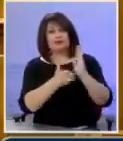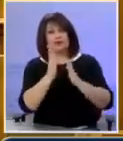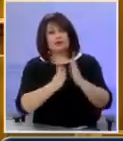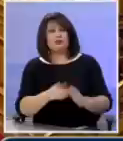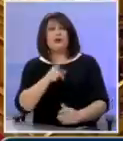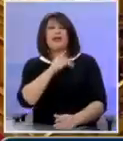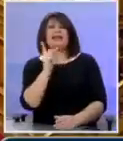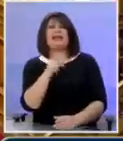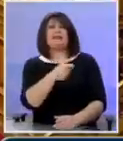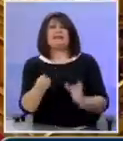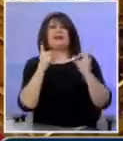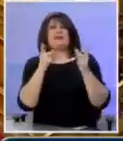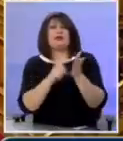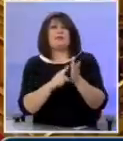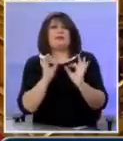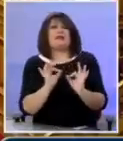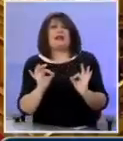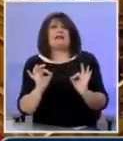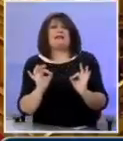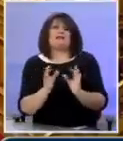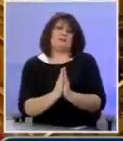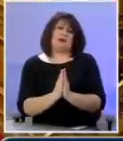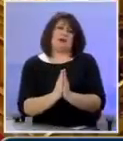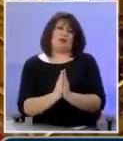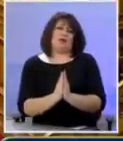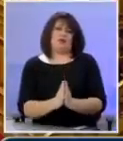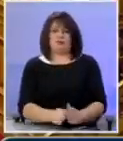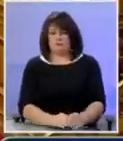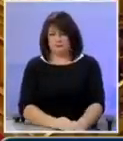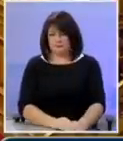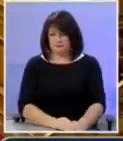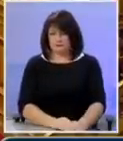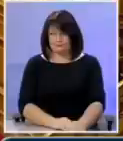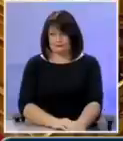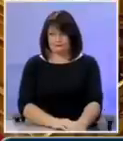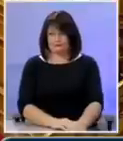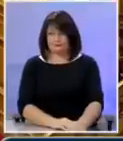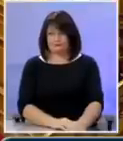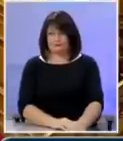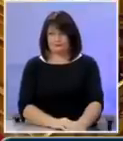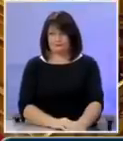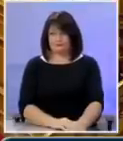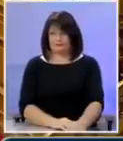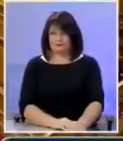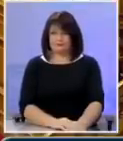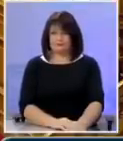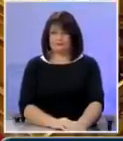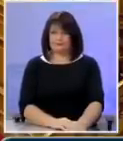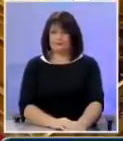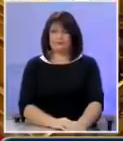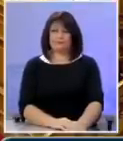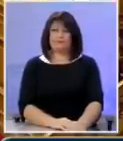εσείς τουλάχιστον πρέπει να εφαρμόσετε την τάξη έτσι πρώ προχωρώ ναι αλλά κάποια θέματα είναι πώς συνέβει